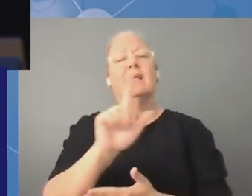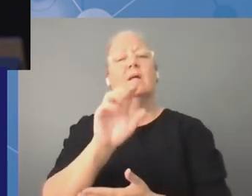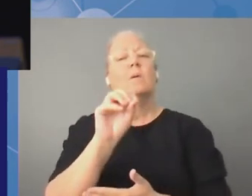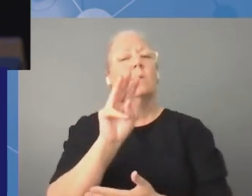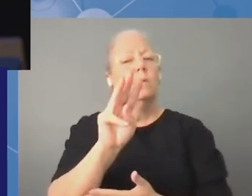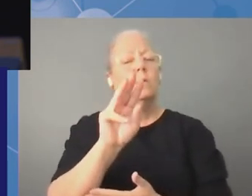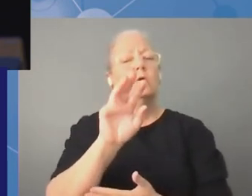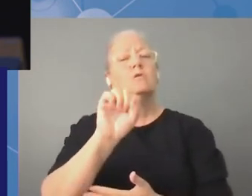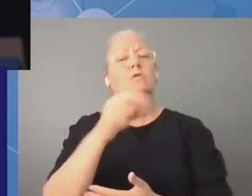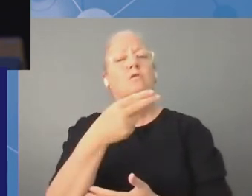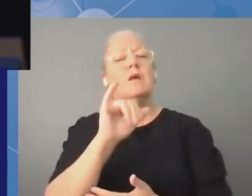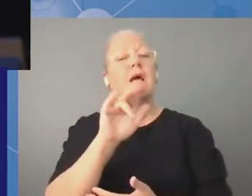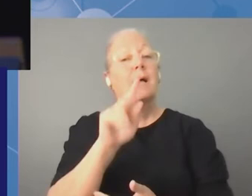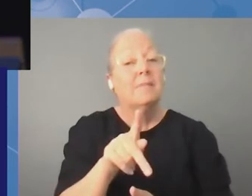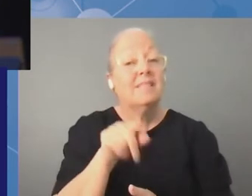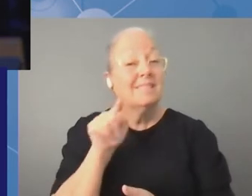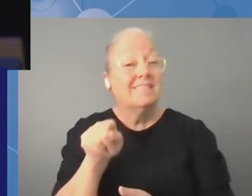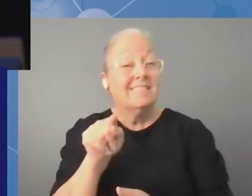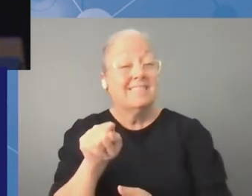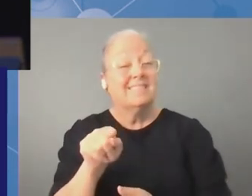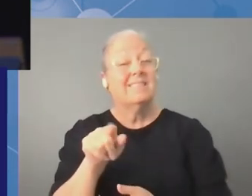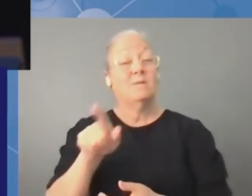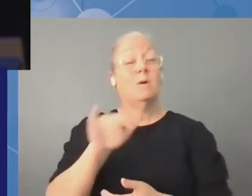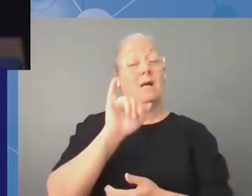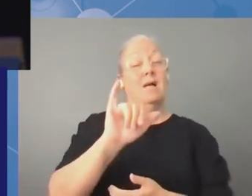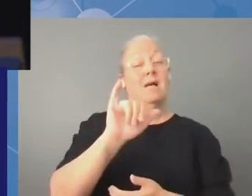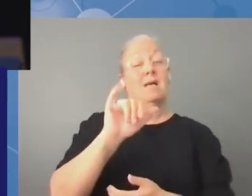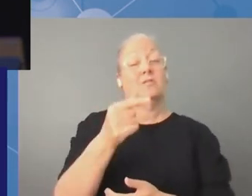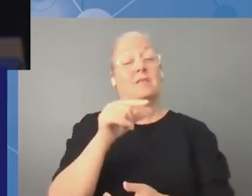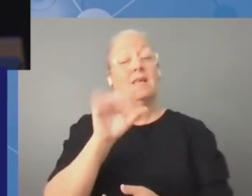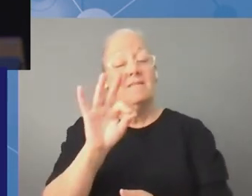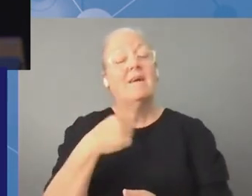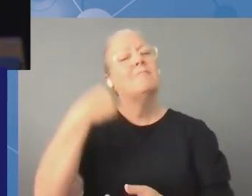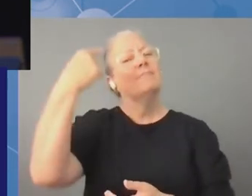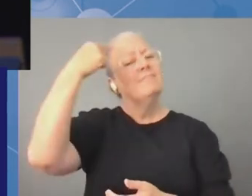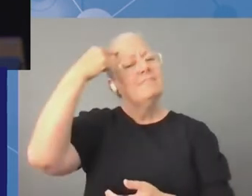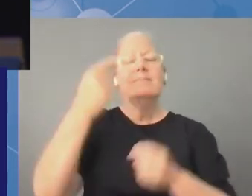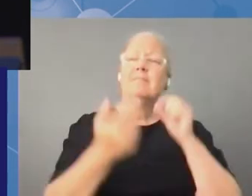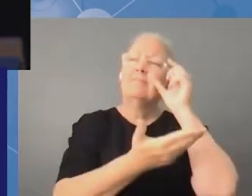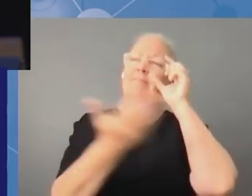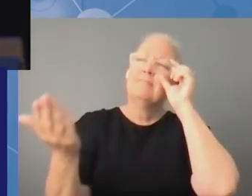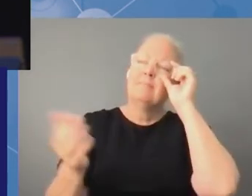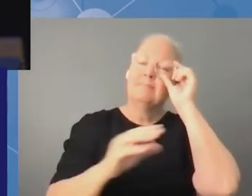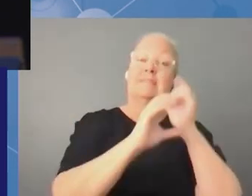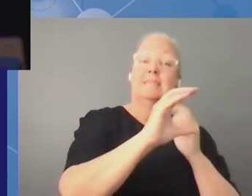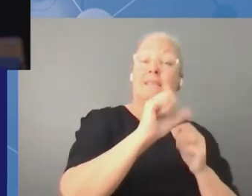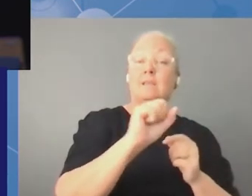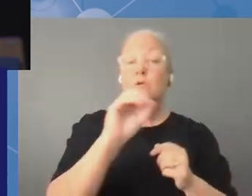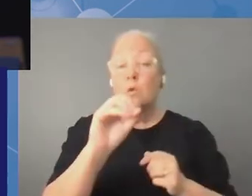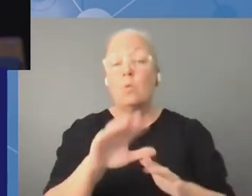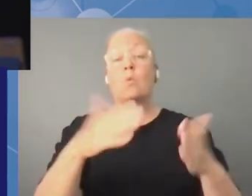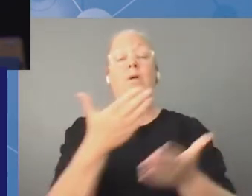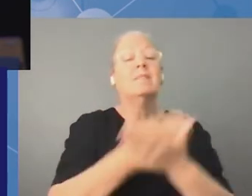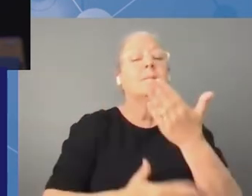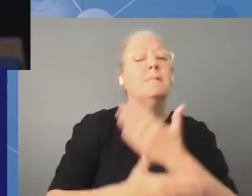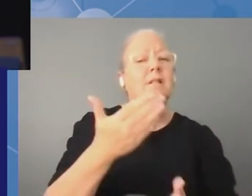التي يجب أن ننتسب فيها إلى المنتدى. لذلك